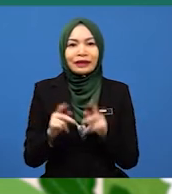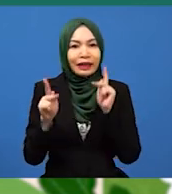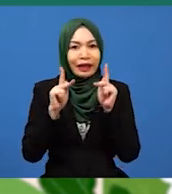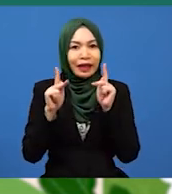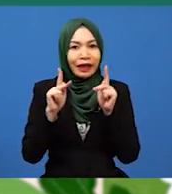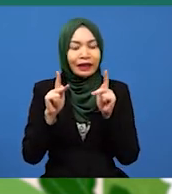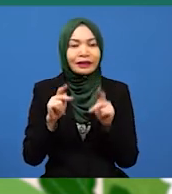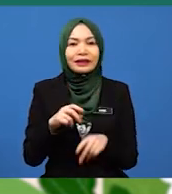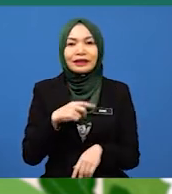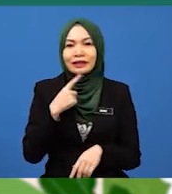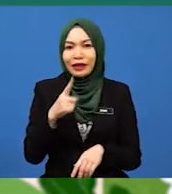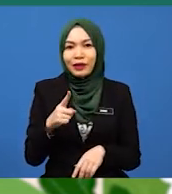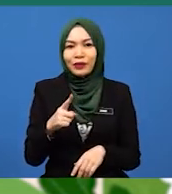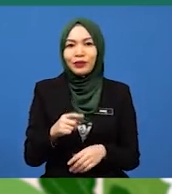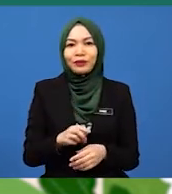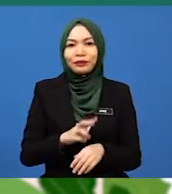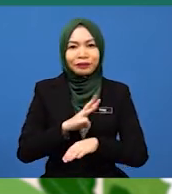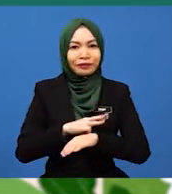bertutur atau menulis.